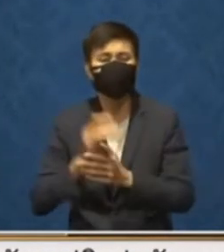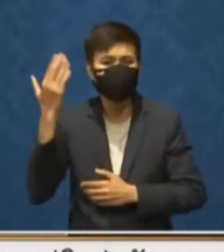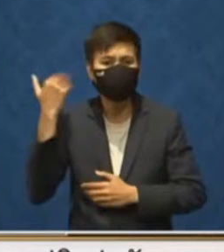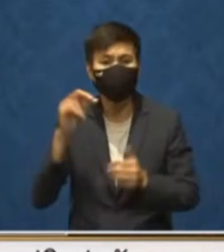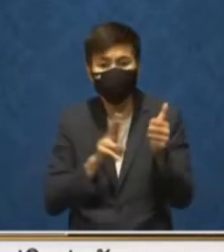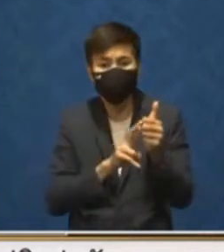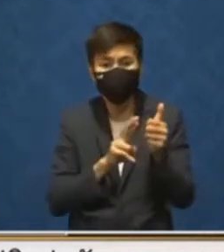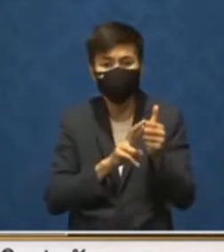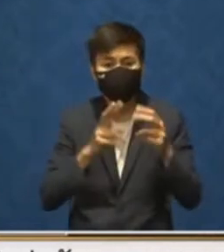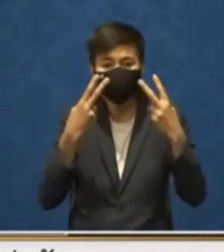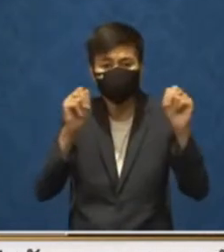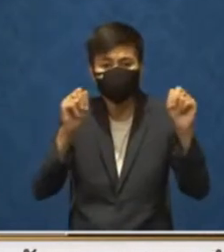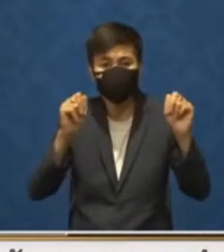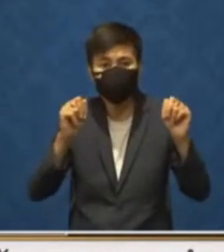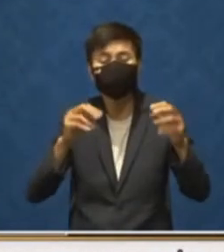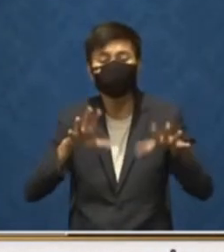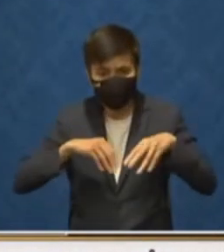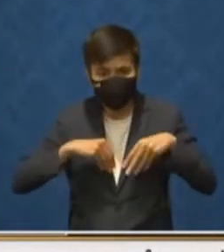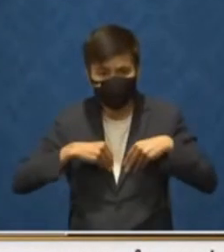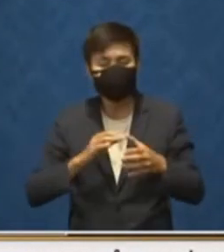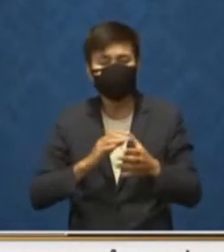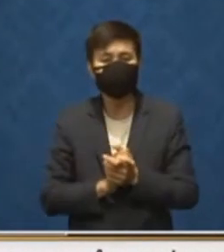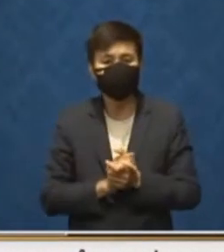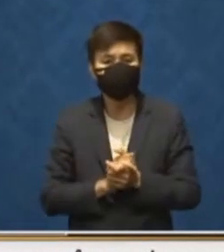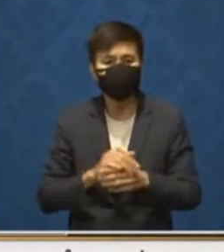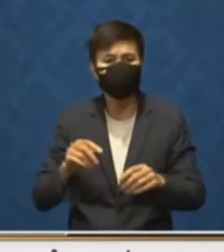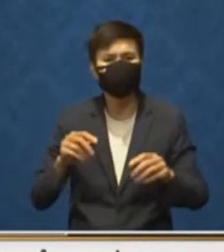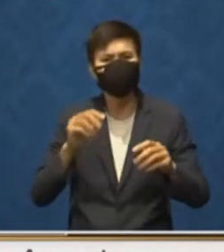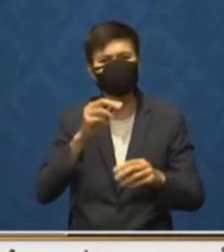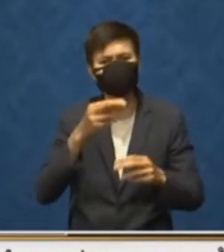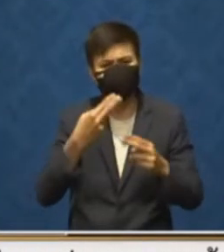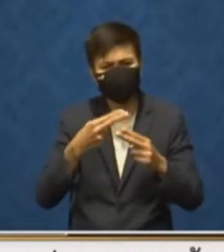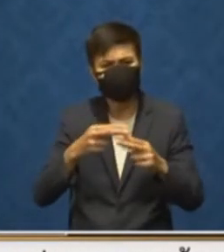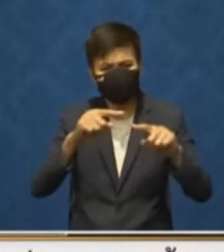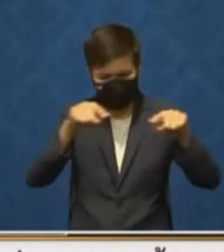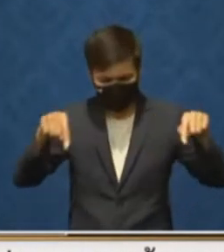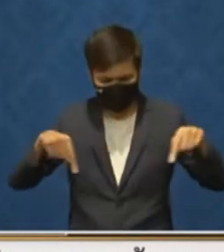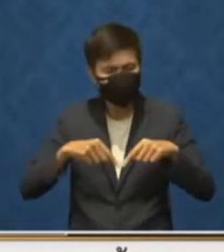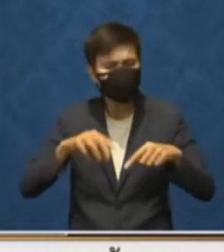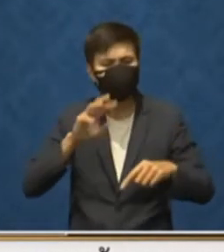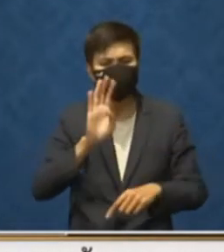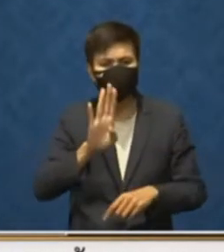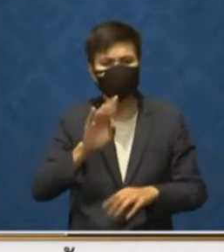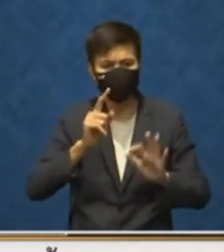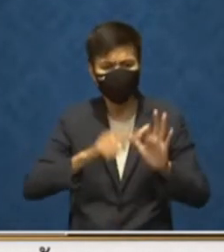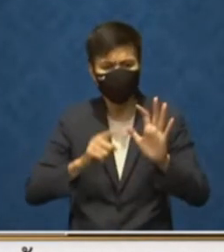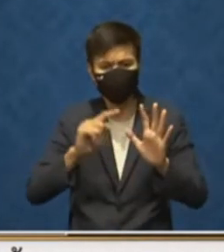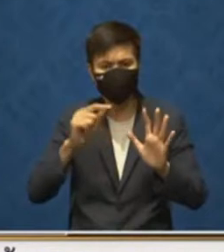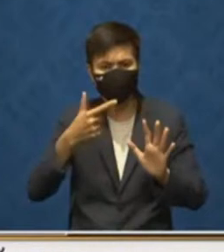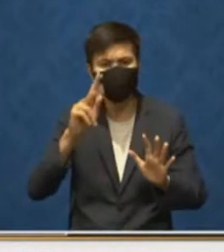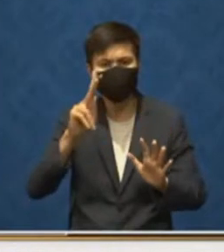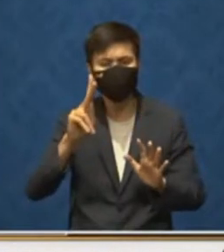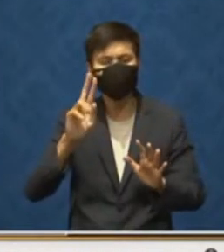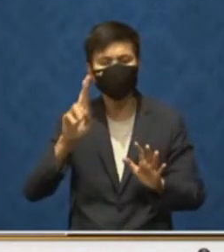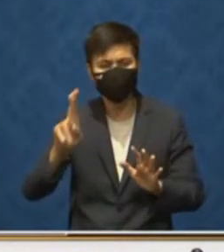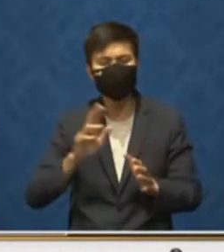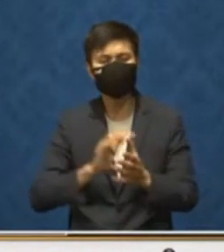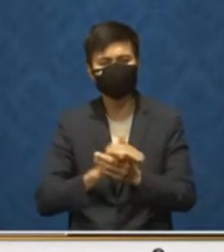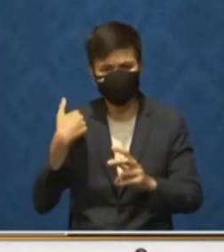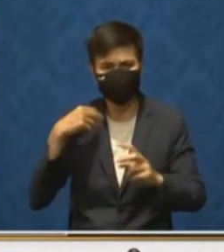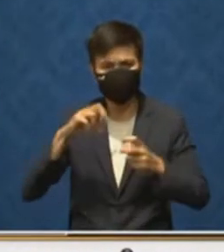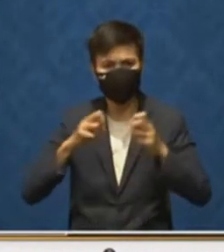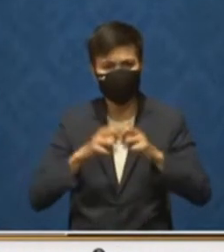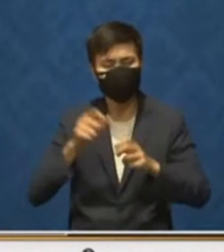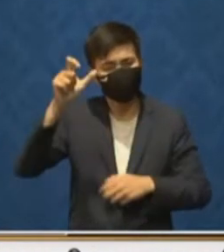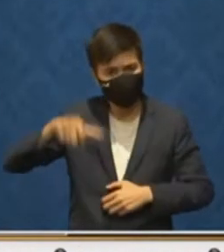รับครับบอกว่าไอ้แรงบงกชที่ไม่มีปัญหากับเชฟร่อนอเมริกาเเละตัวชาวฝรั่งเศสจริงกำลัง